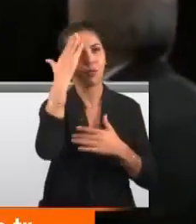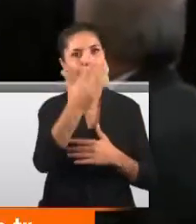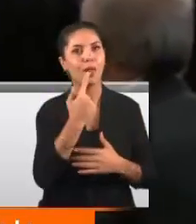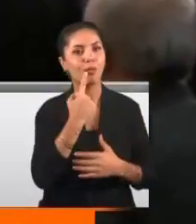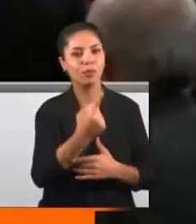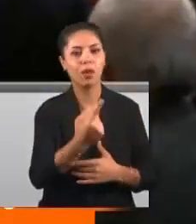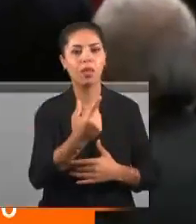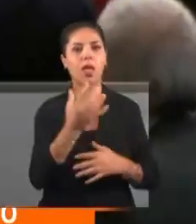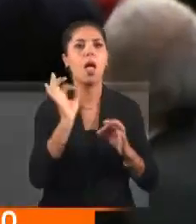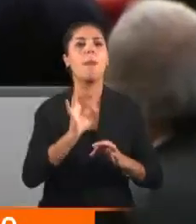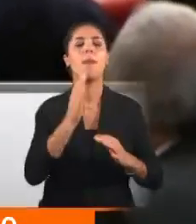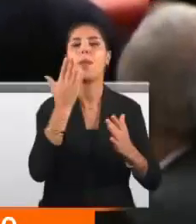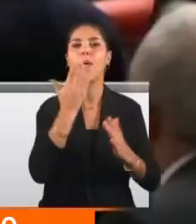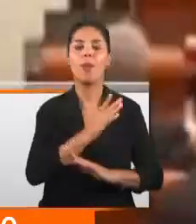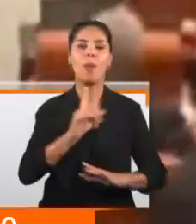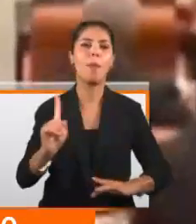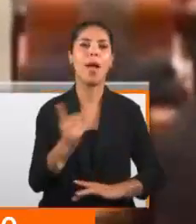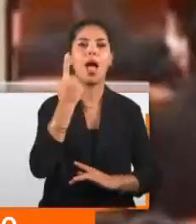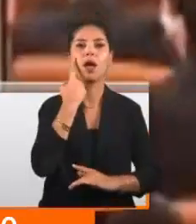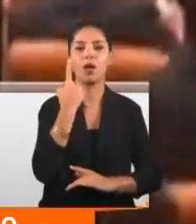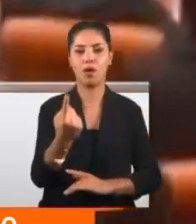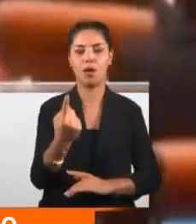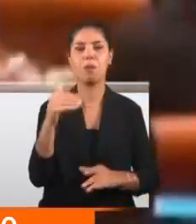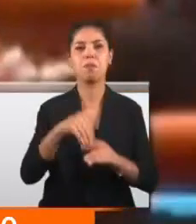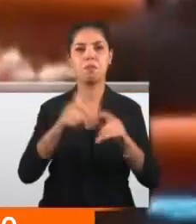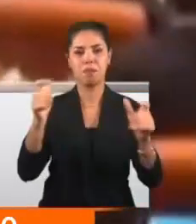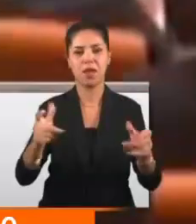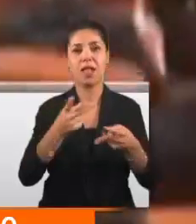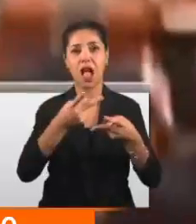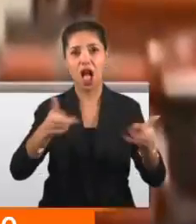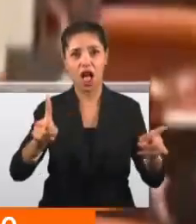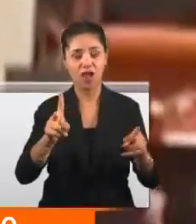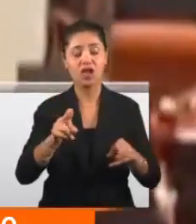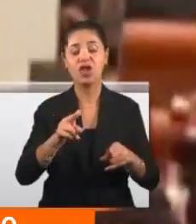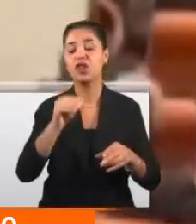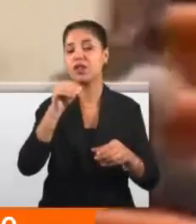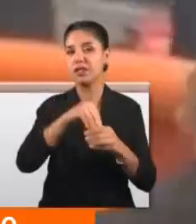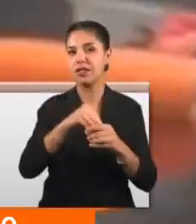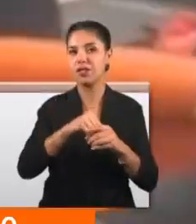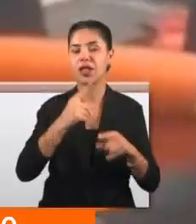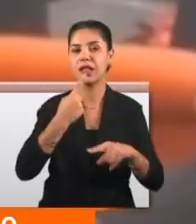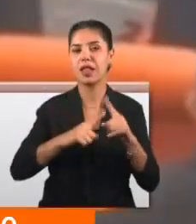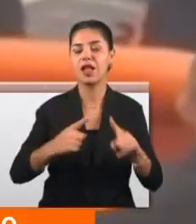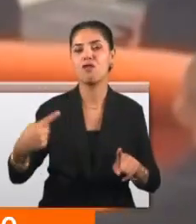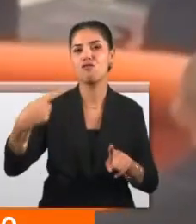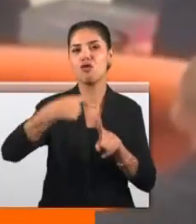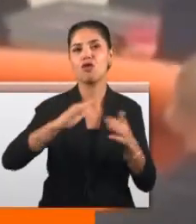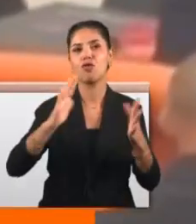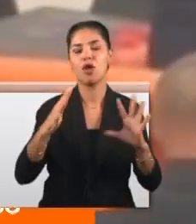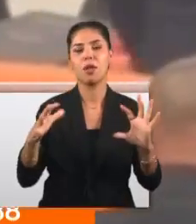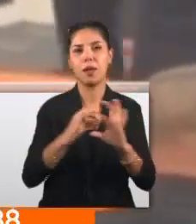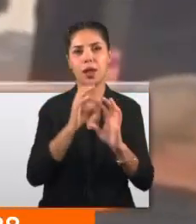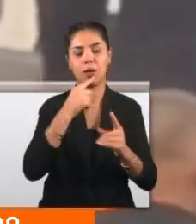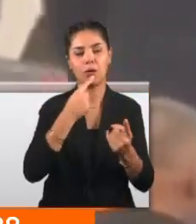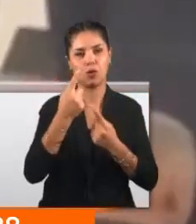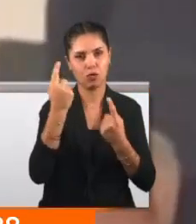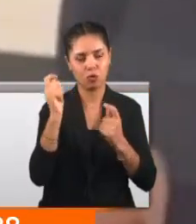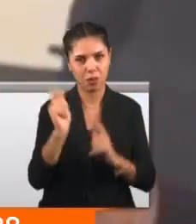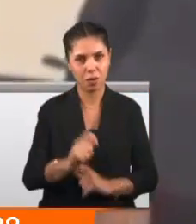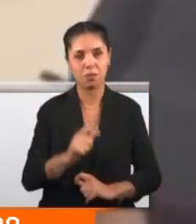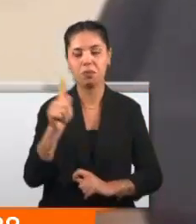değildi. Haliyle meclisin açılış resepsiyonunda da gündem siyasetteki ılımlı havaydı. Bahçeli'ye özellikle soruldu DEM